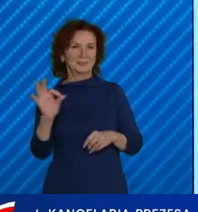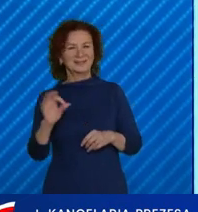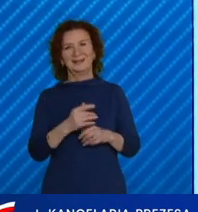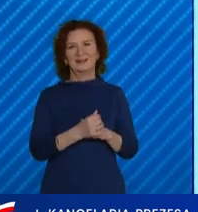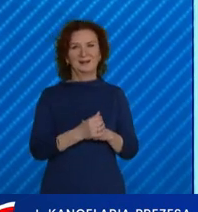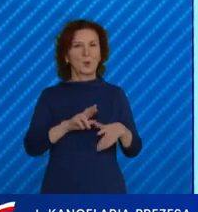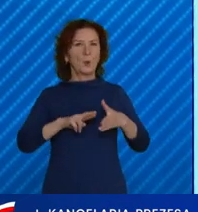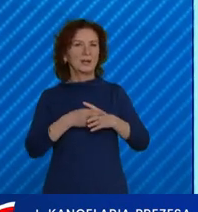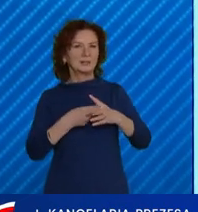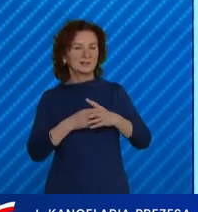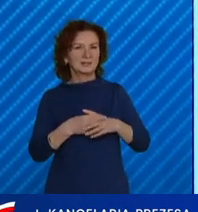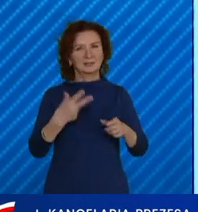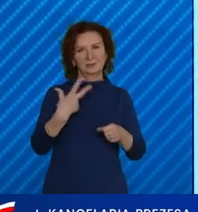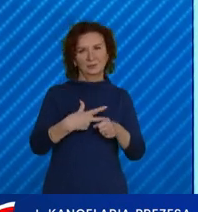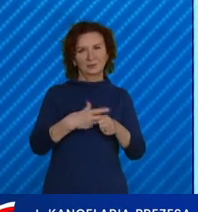rejestrację